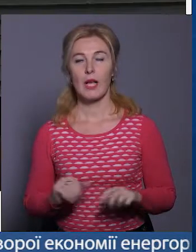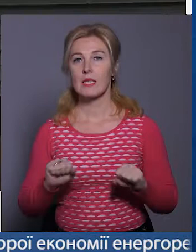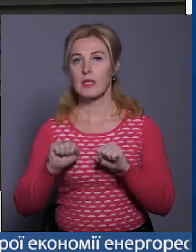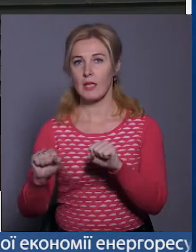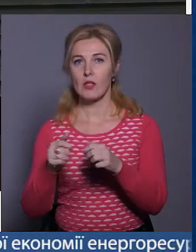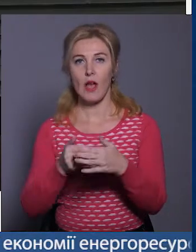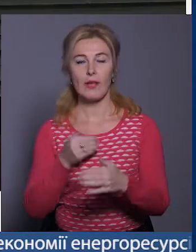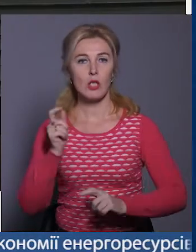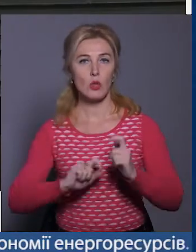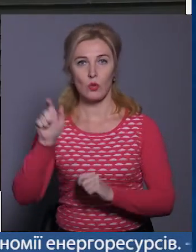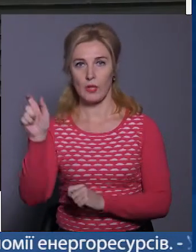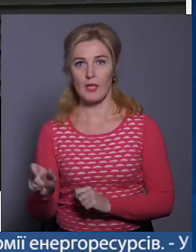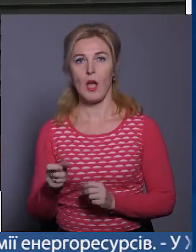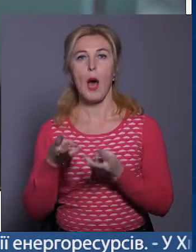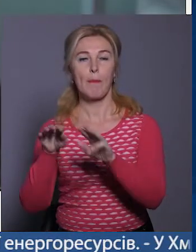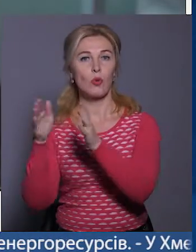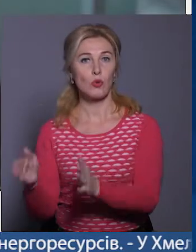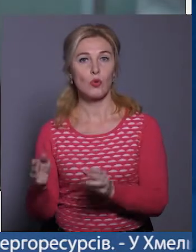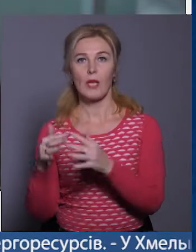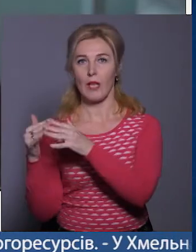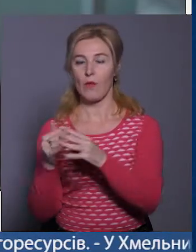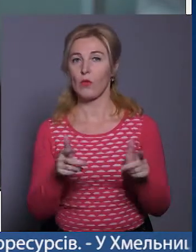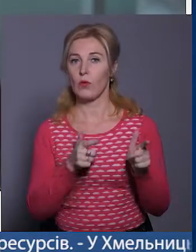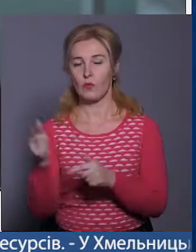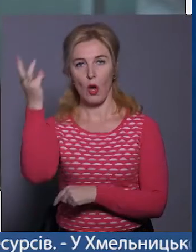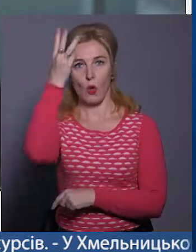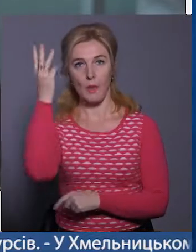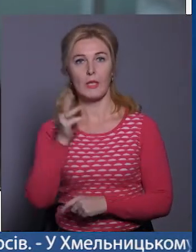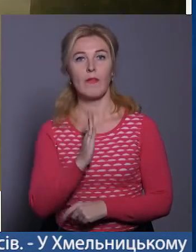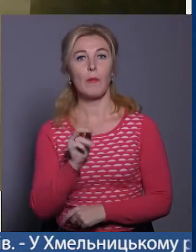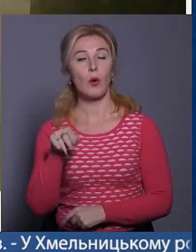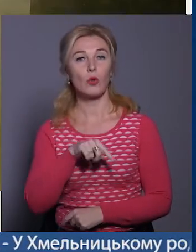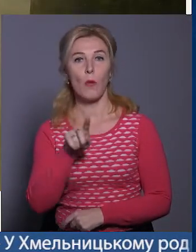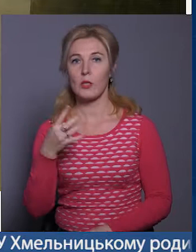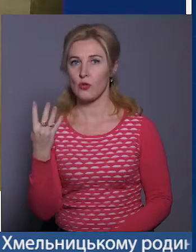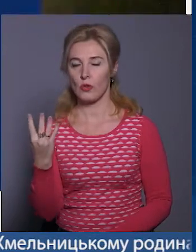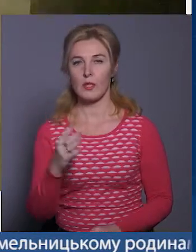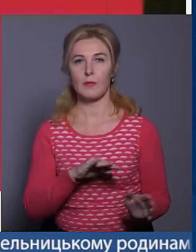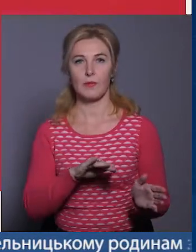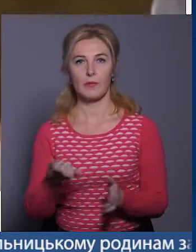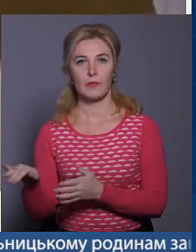Захисникам від студентів. Буржуйки на фронт виготовляють у Хмельницькому ВПУ номер 4.